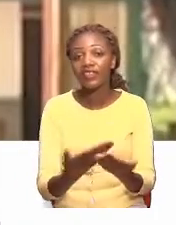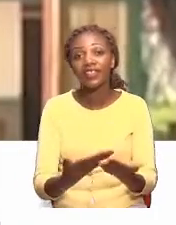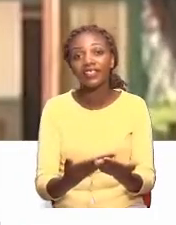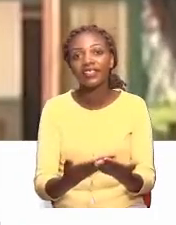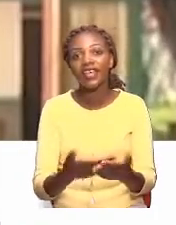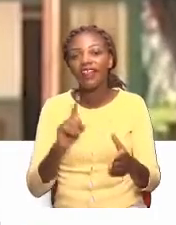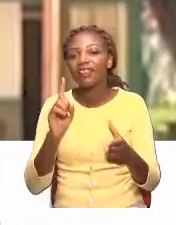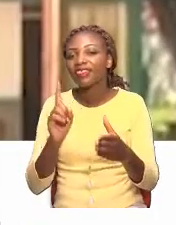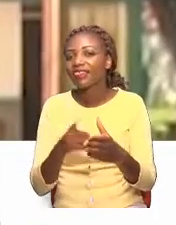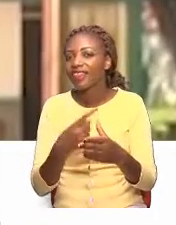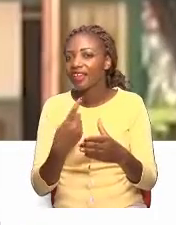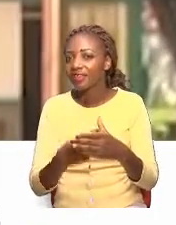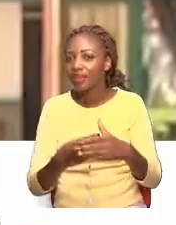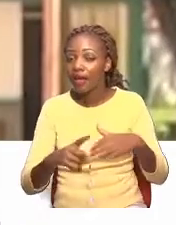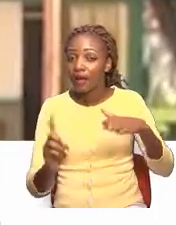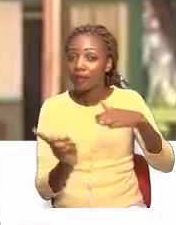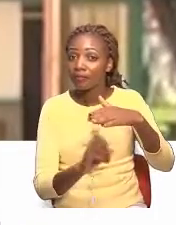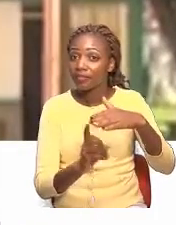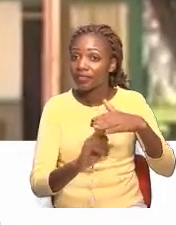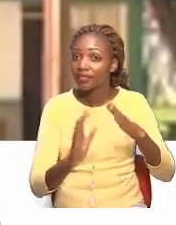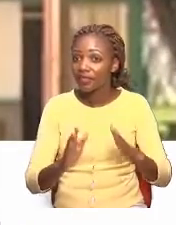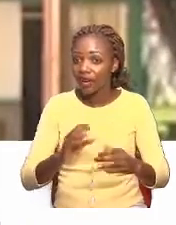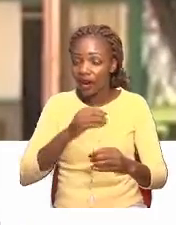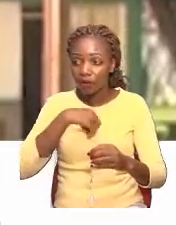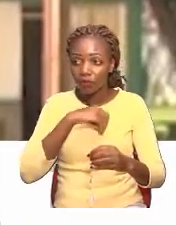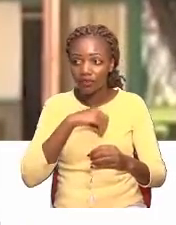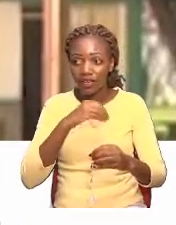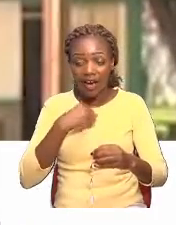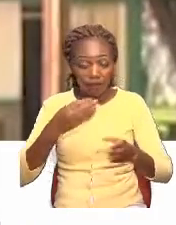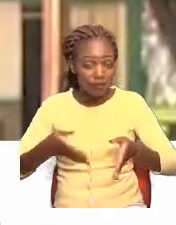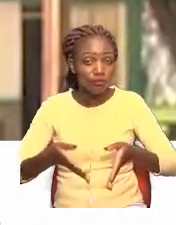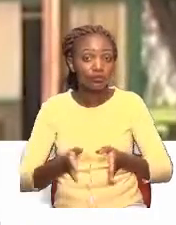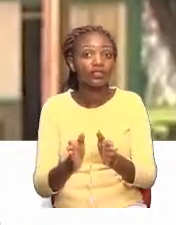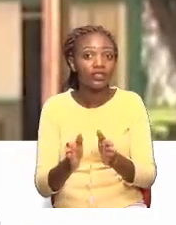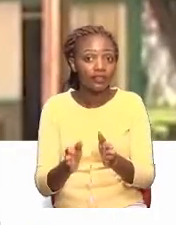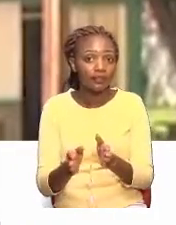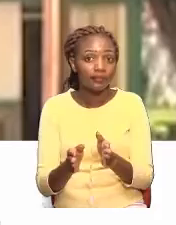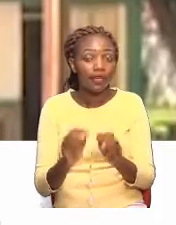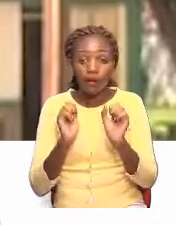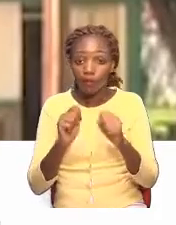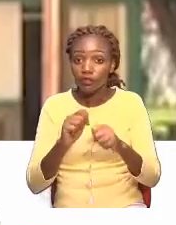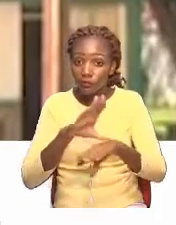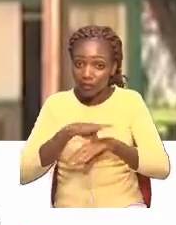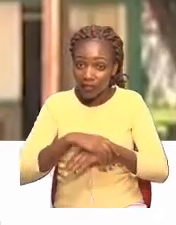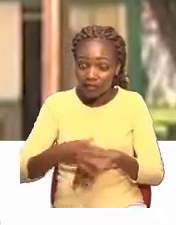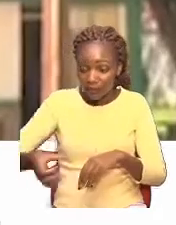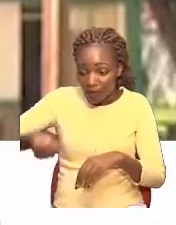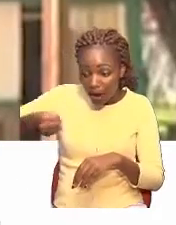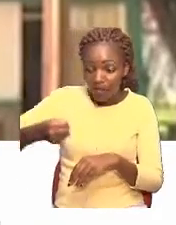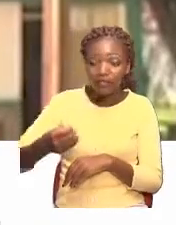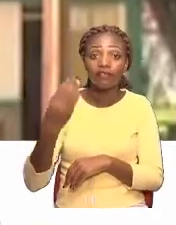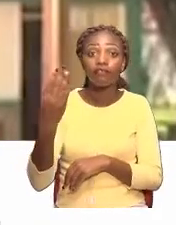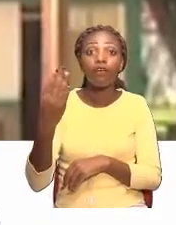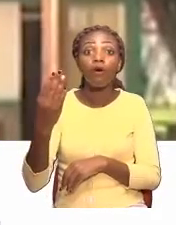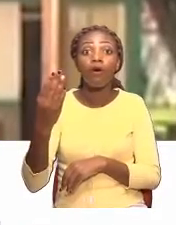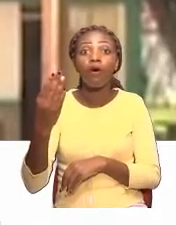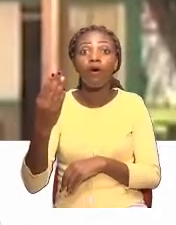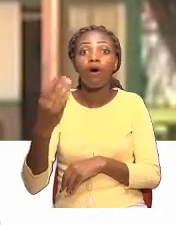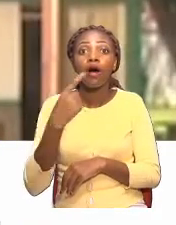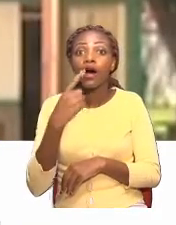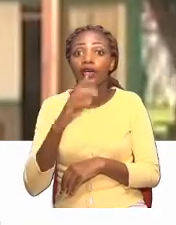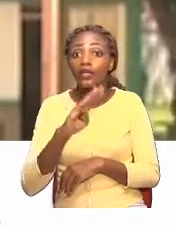maste kuna nafasi notft pek y Iko na nafasi yye inweza nunua Kunia milioni notft pek y hakuna